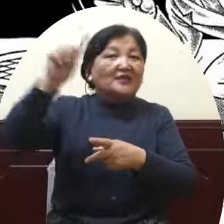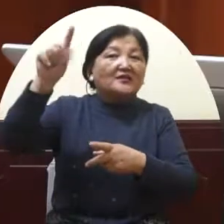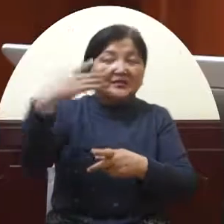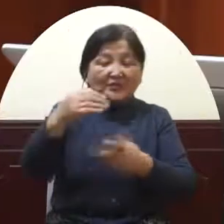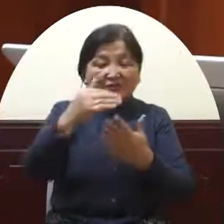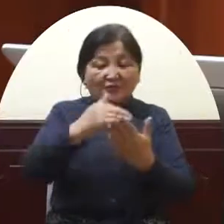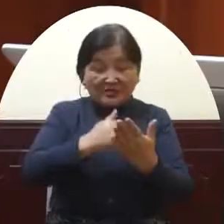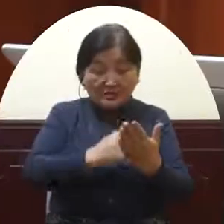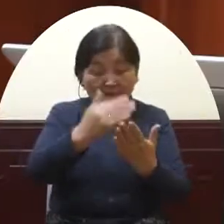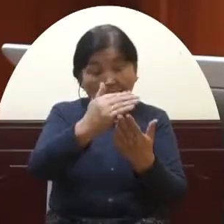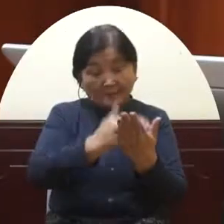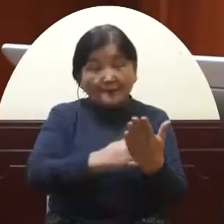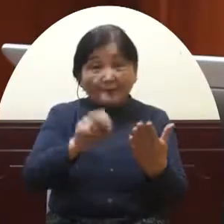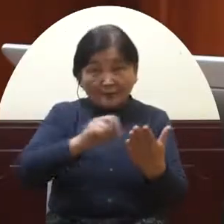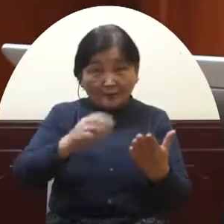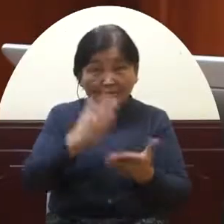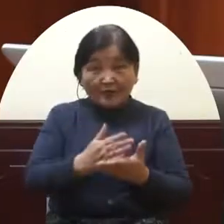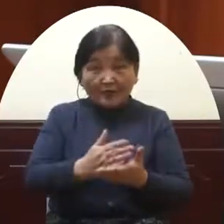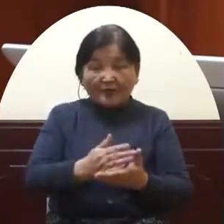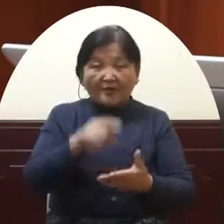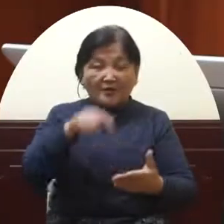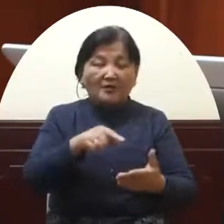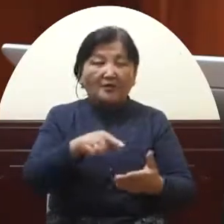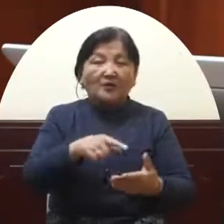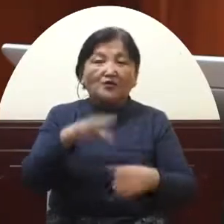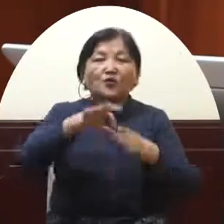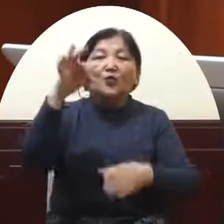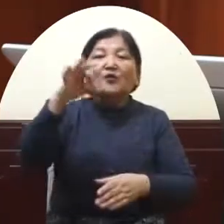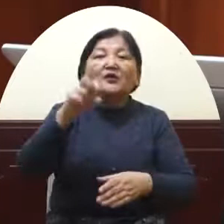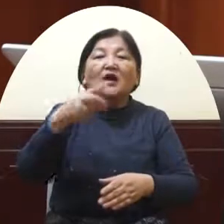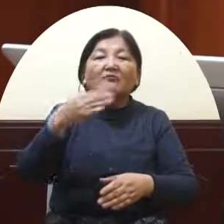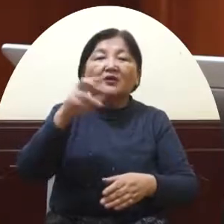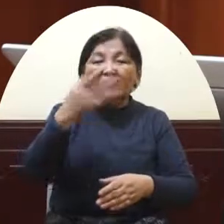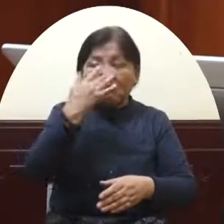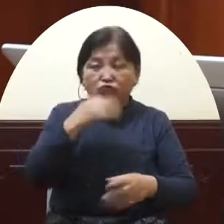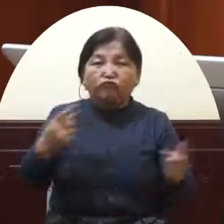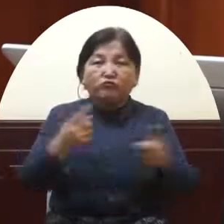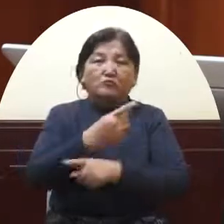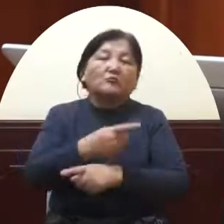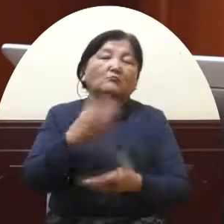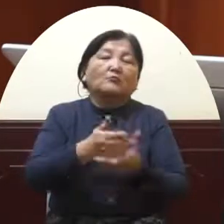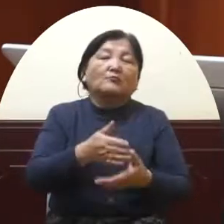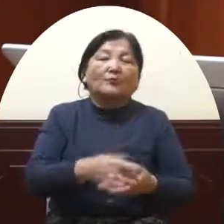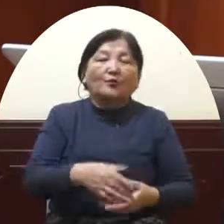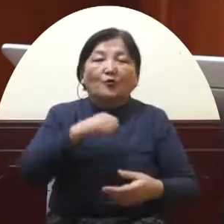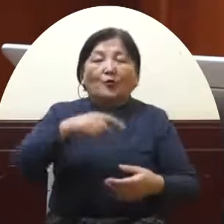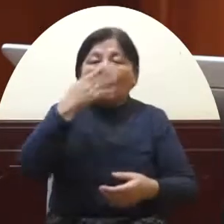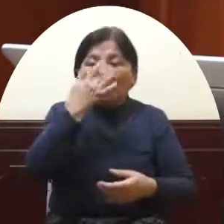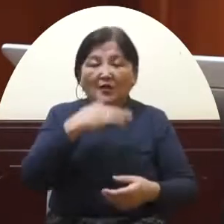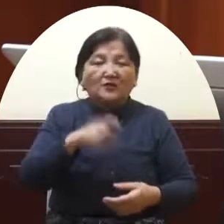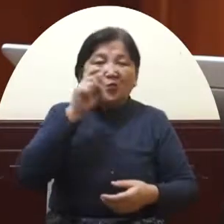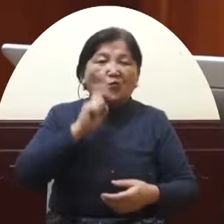бодлогууд нь хоорондоо зөрчилдөд байна. Сонгогчдын сандыг авахын тулд улс төрийн намууд юу ч амлаж байна? Хүссэн болгоныг амлаж